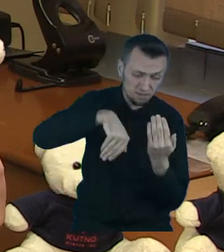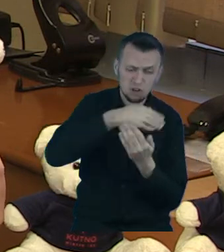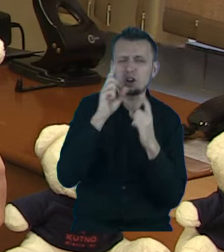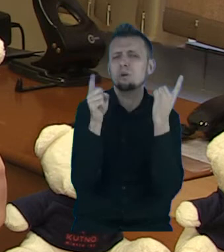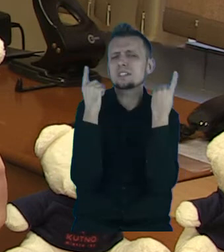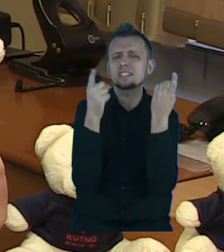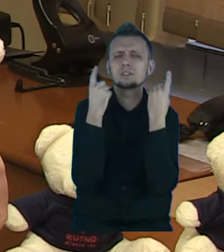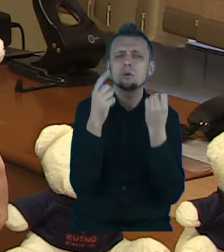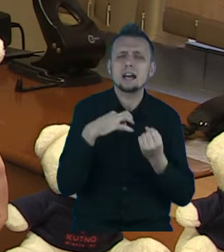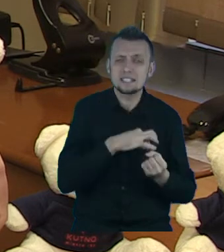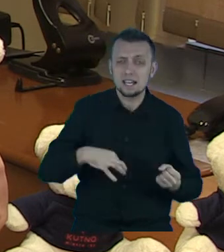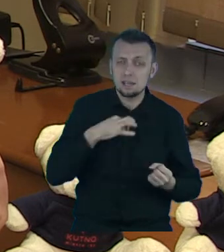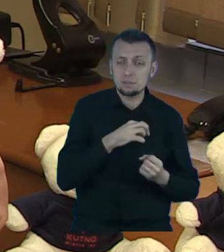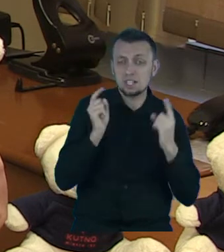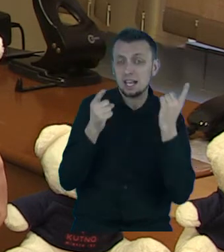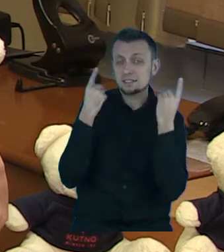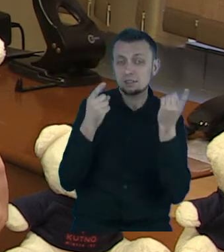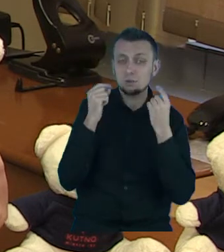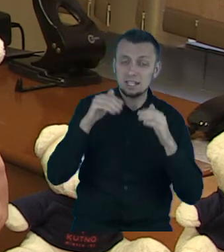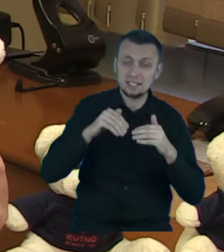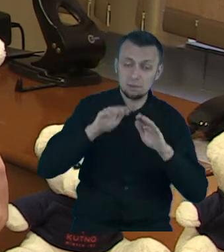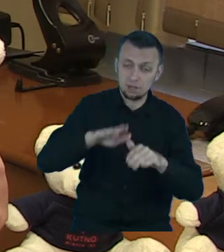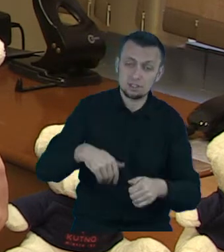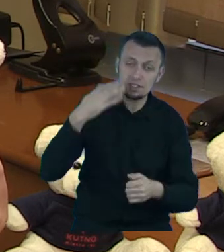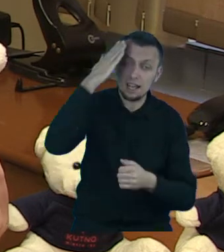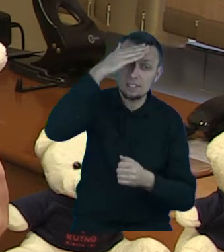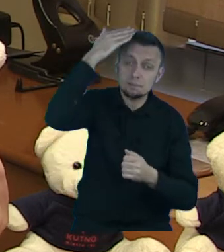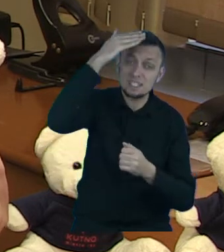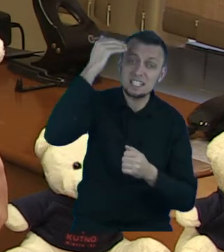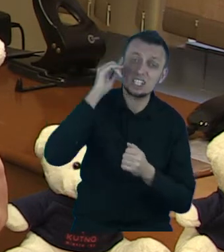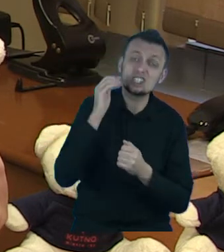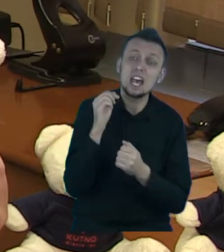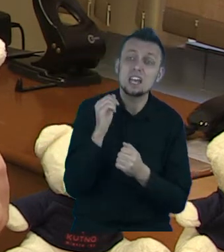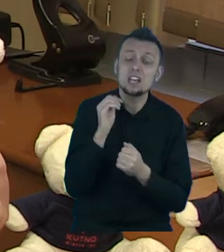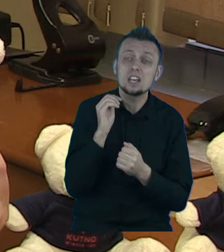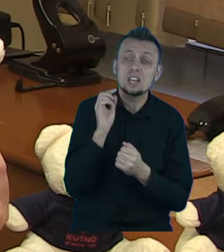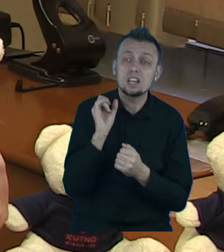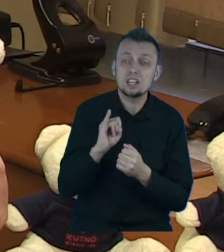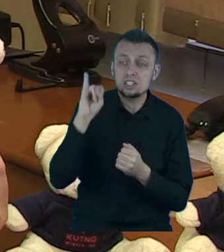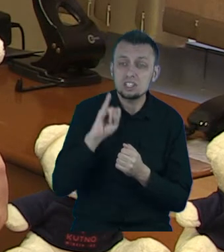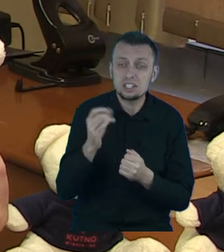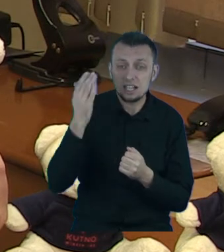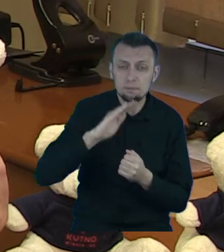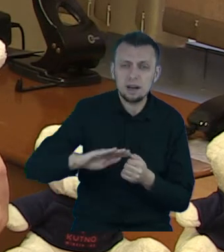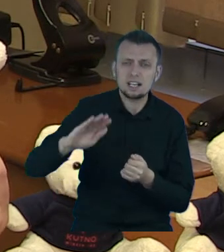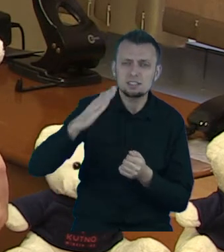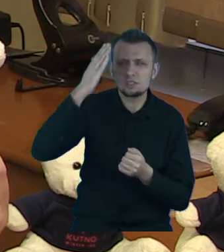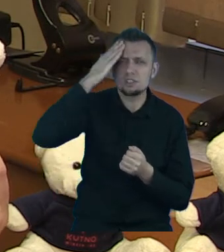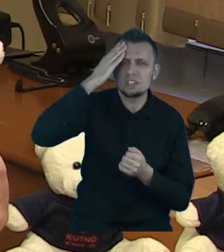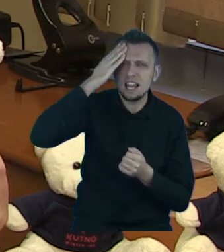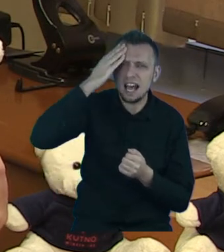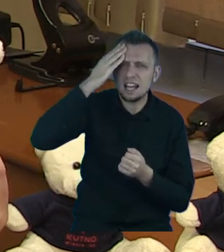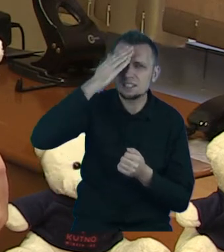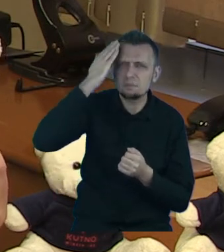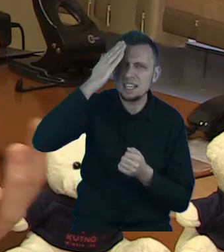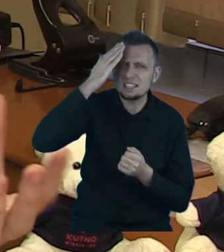pozostawić przede wszystkim w psychice dziecka trwały ślad. Niewątpliwie policjanci bardzo często są jako pierwsi na interwencji